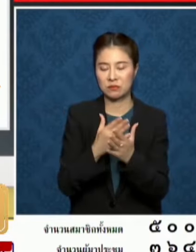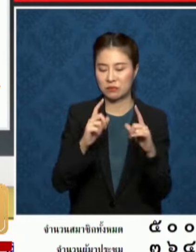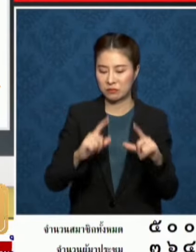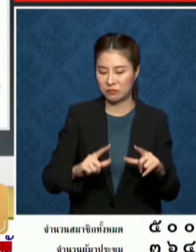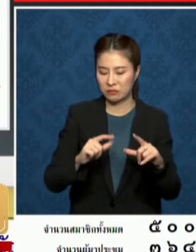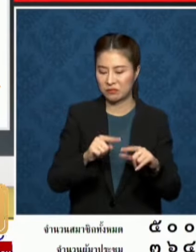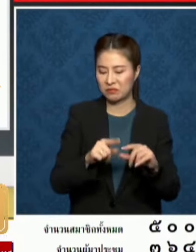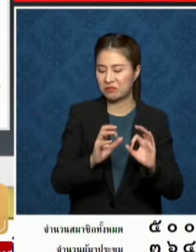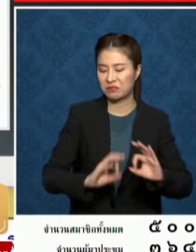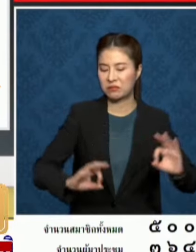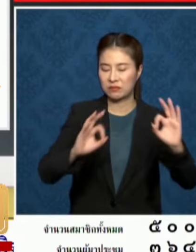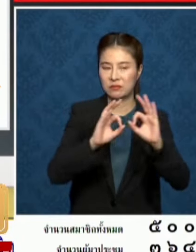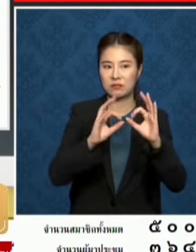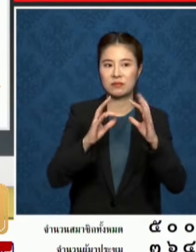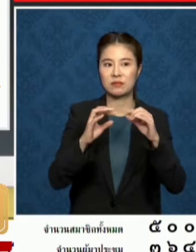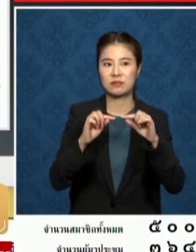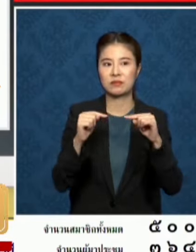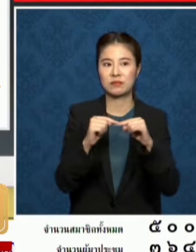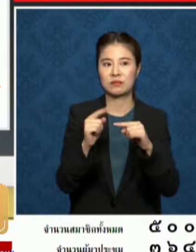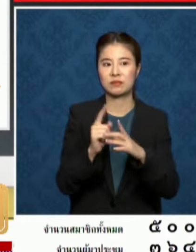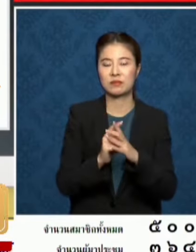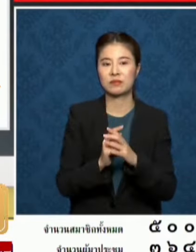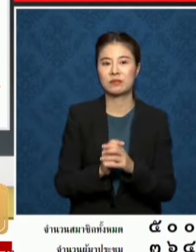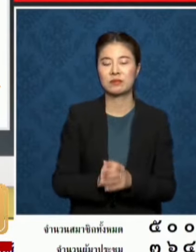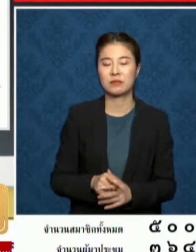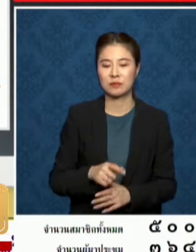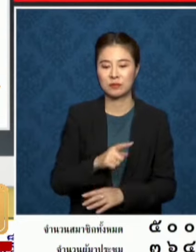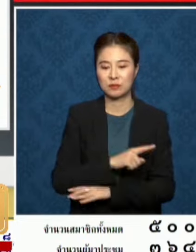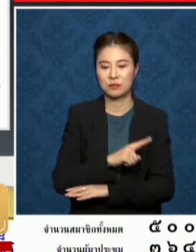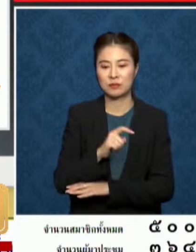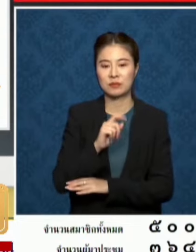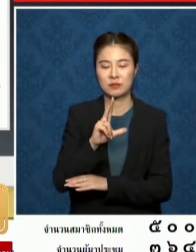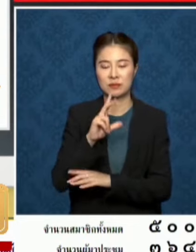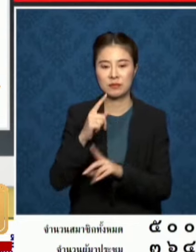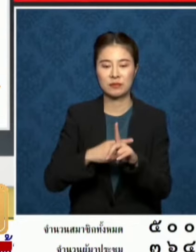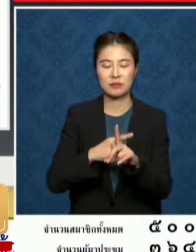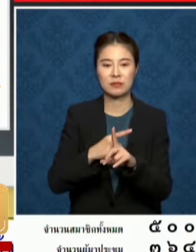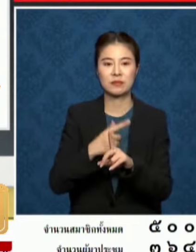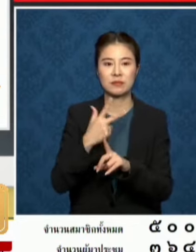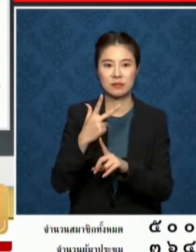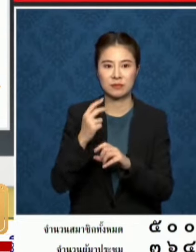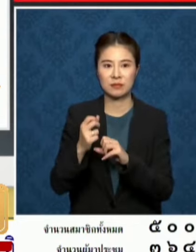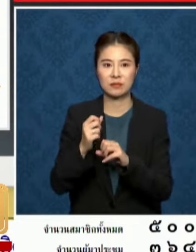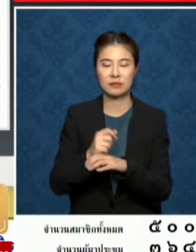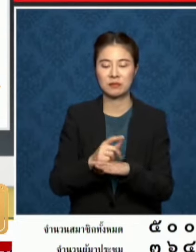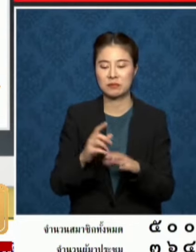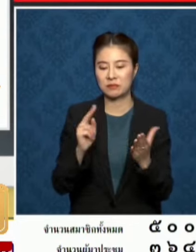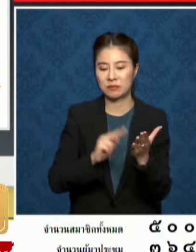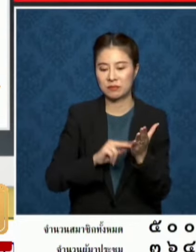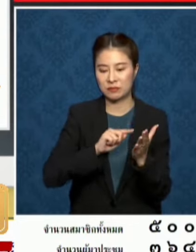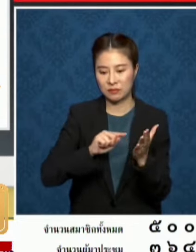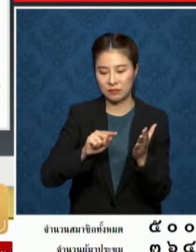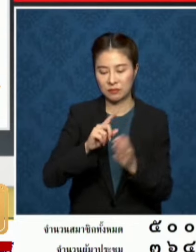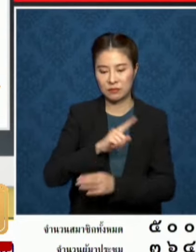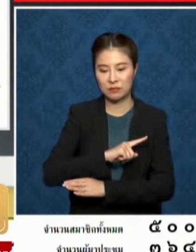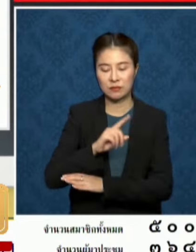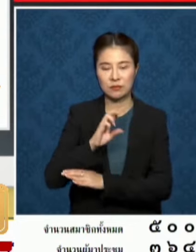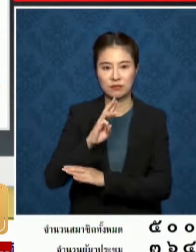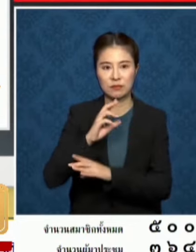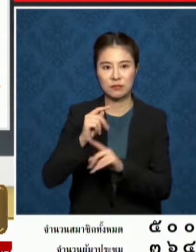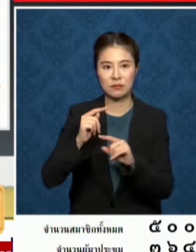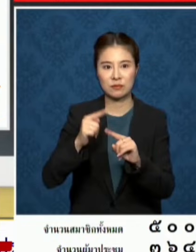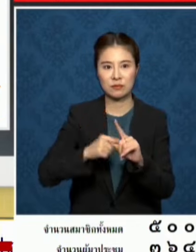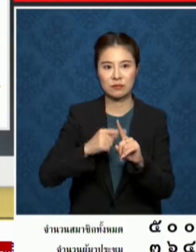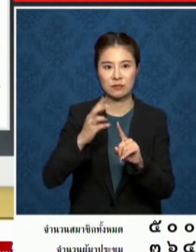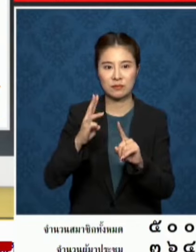ที่ไม่จำเป็นเหล่านี้แล้วมาสั่งวันที่3มีนาคมออกหนังสือวันที่6นะคะก็เป็นเรื่องน่าเสียดายที่เราไม่มีนโยบายแบ